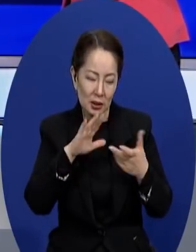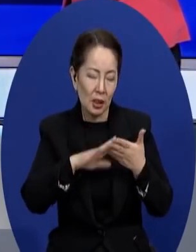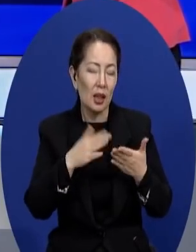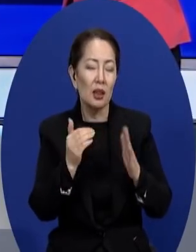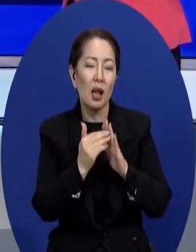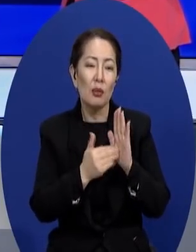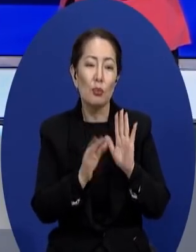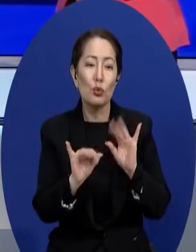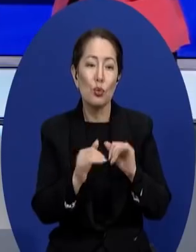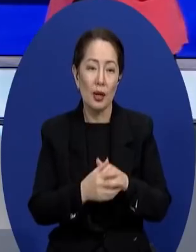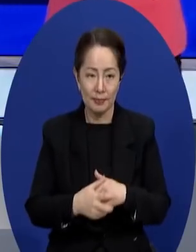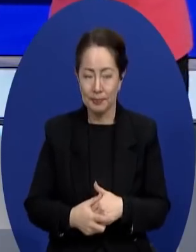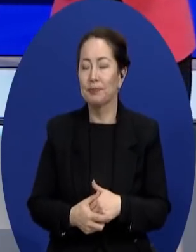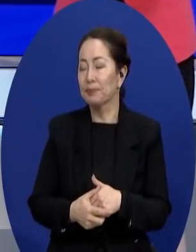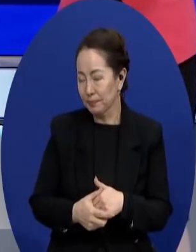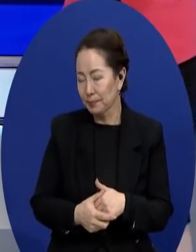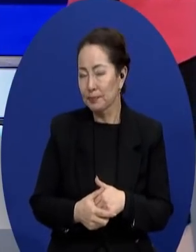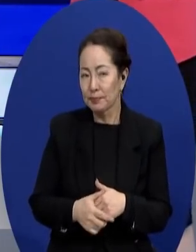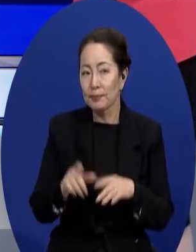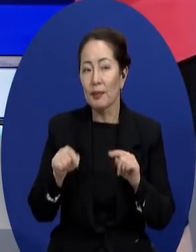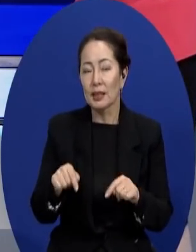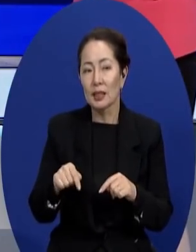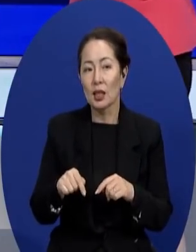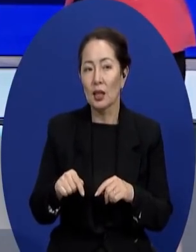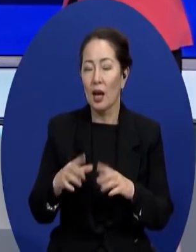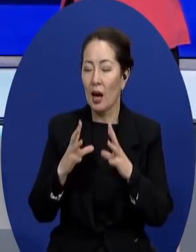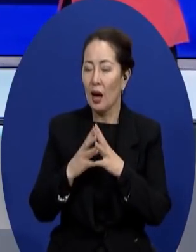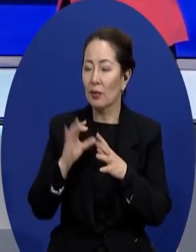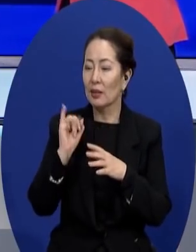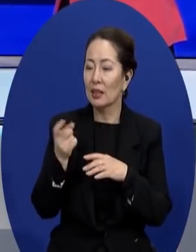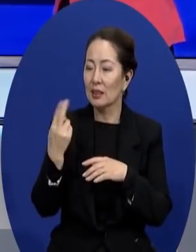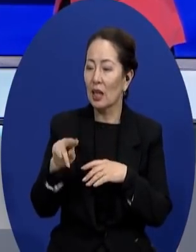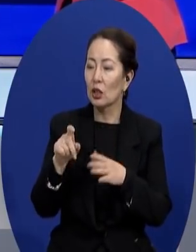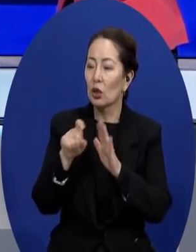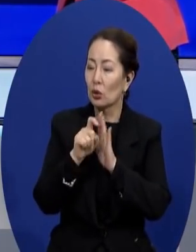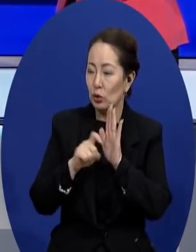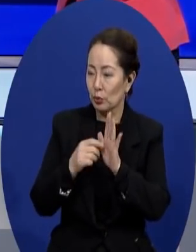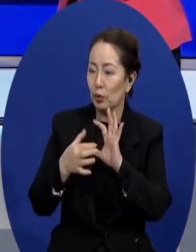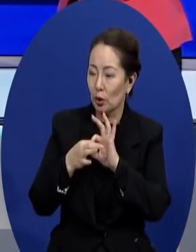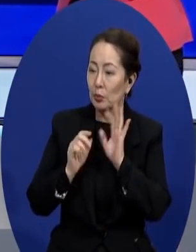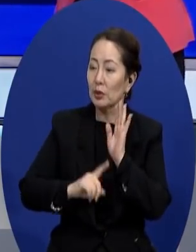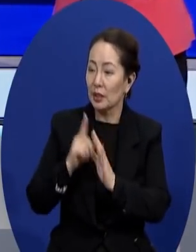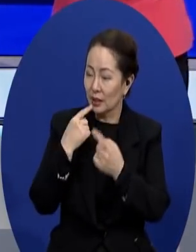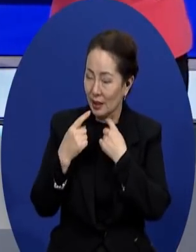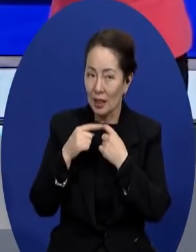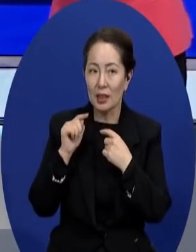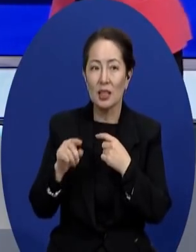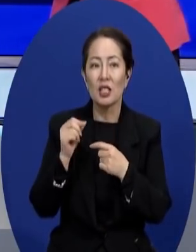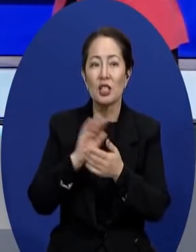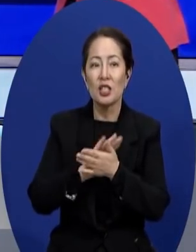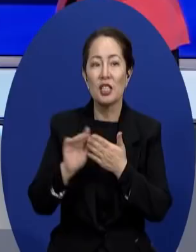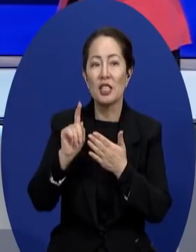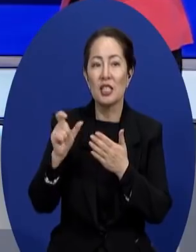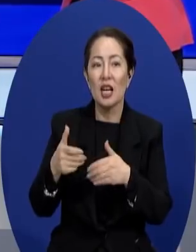байна уу гэдгээс эхлэх үү? За тэгье. За тэгэхээр 10 их нийтийн хөтөлбөрөөс ихсэн дээр баг хөтөлбөрийн хүрээнд бол арилжааны банкуд шинээр зээл олгох